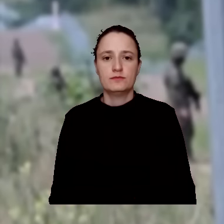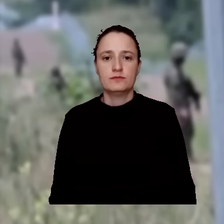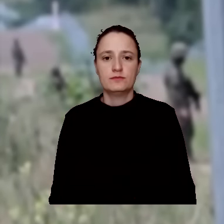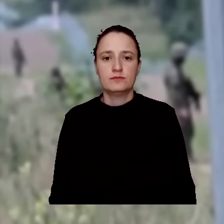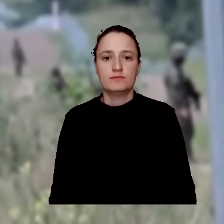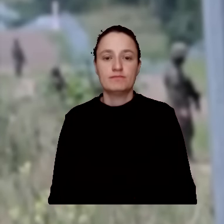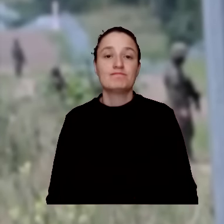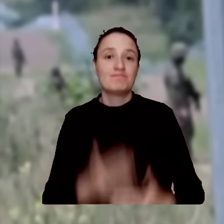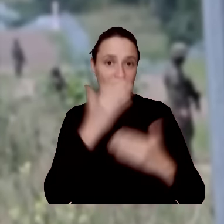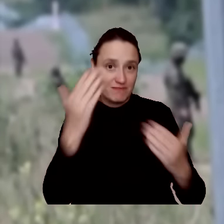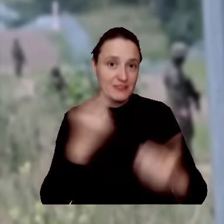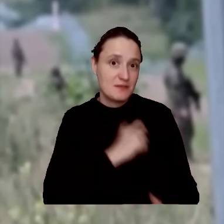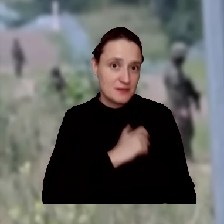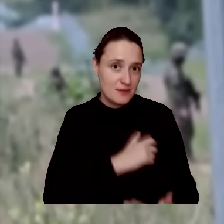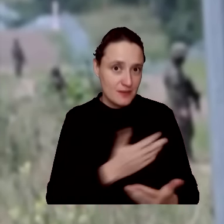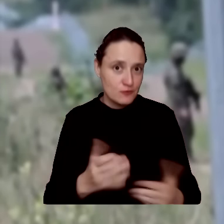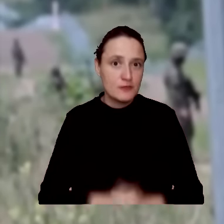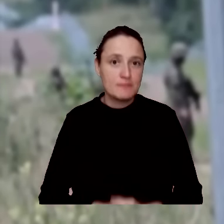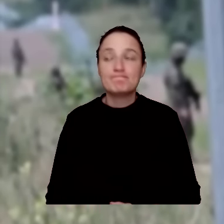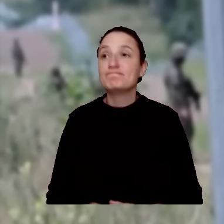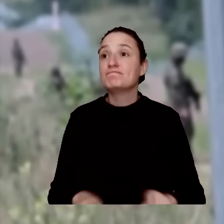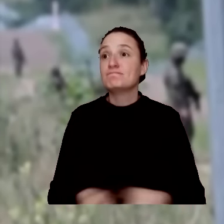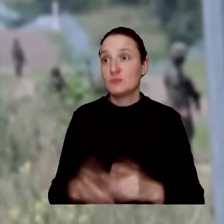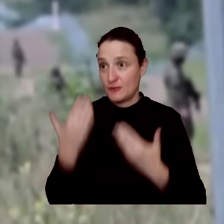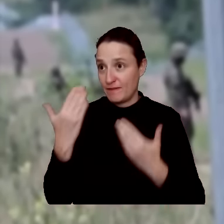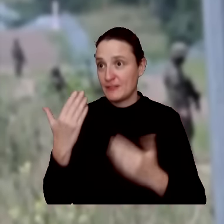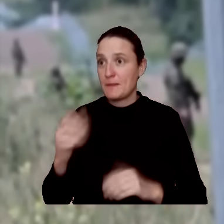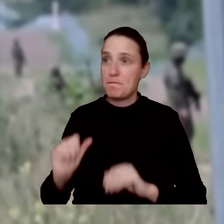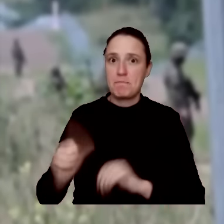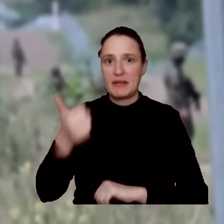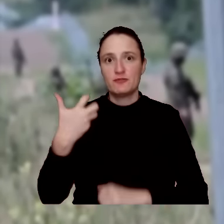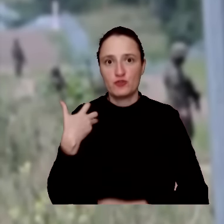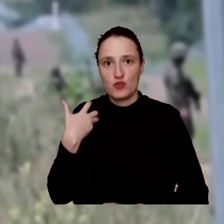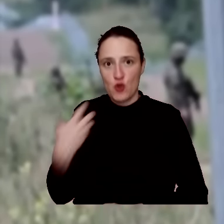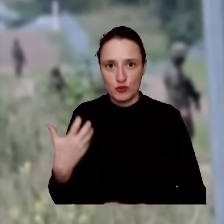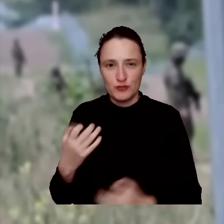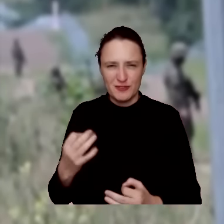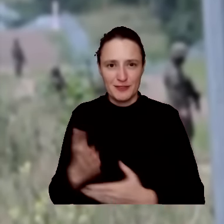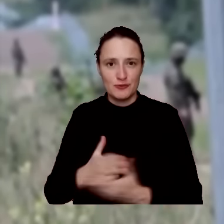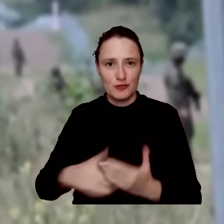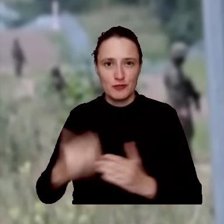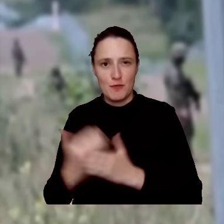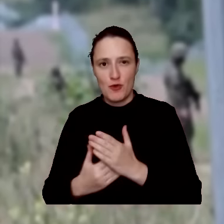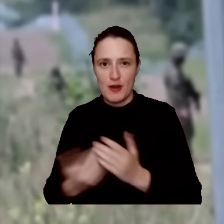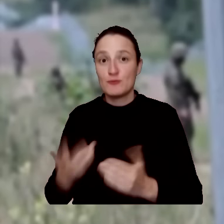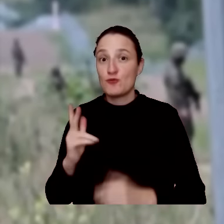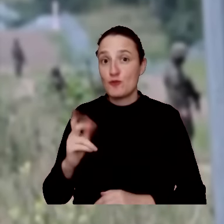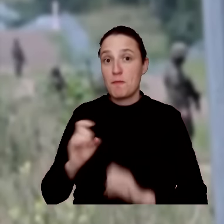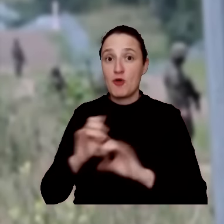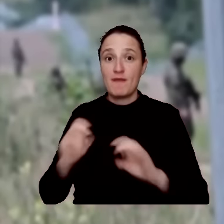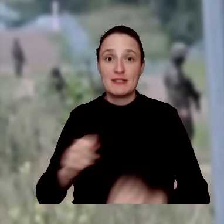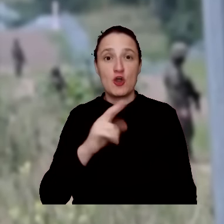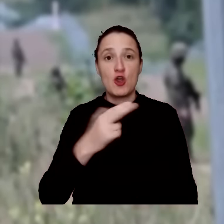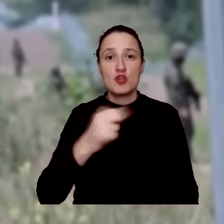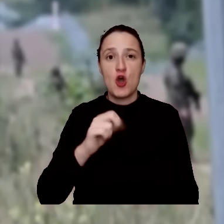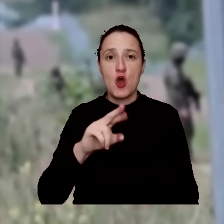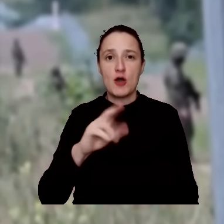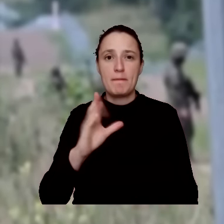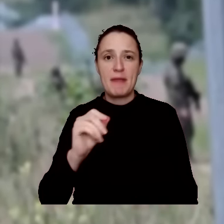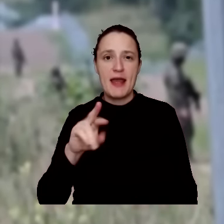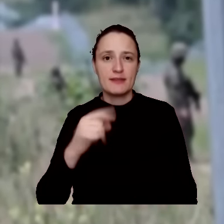Witam Państwa bardzo serdecznie i witam pierwszego z gości w tej części naszego programu. Jest nim profesor Norbert Maliszewski,